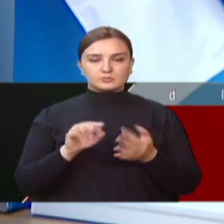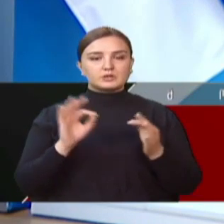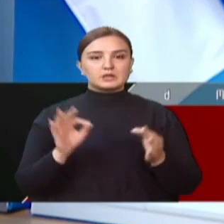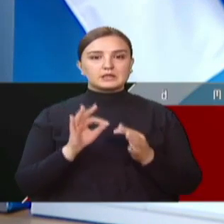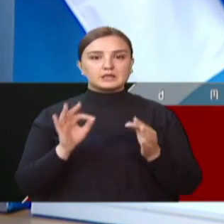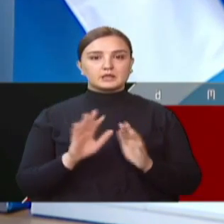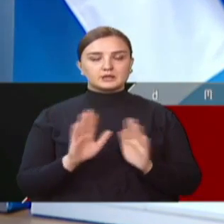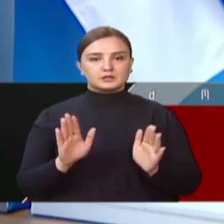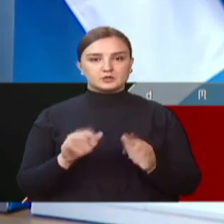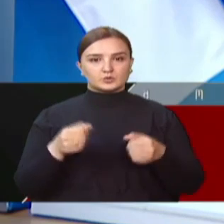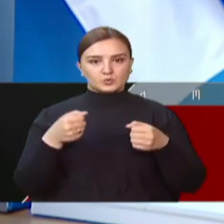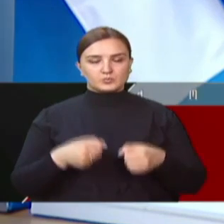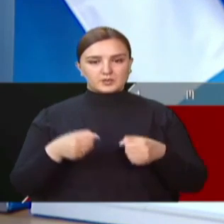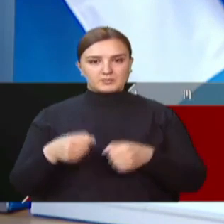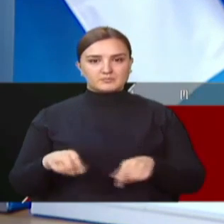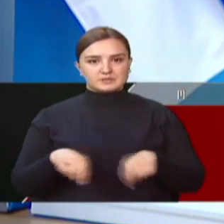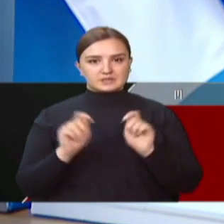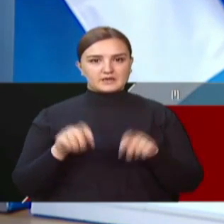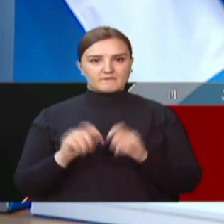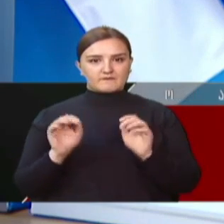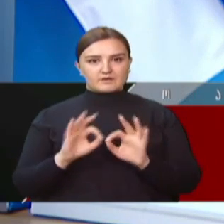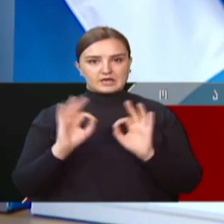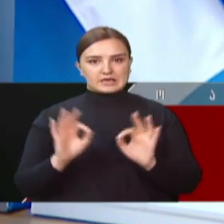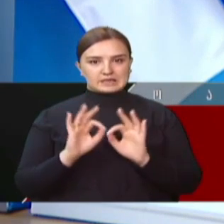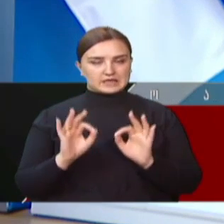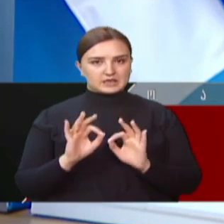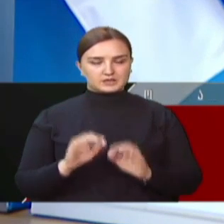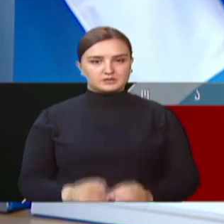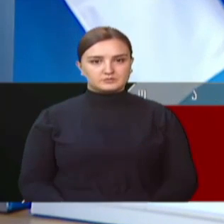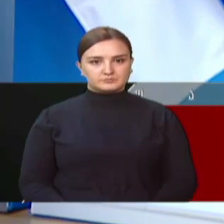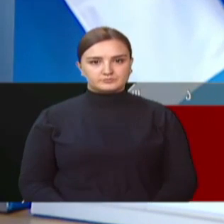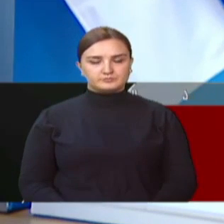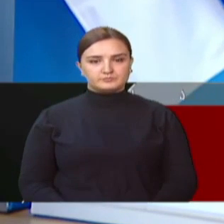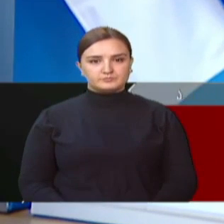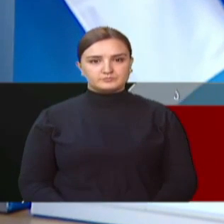არანაირი უფლებების დარღვევა, არანაირი